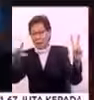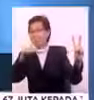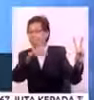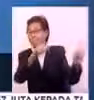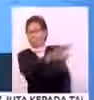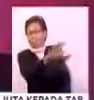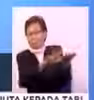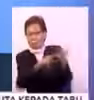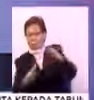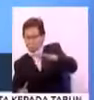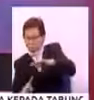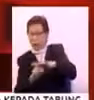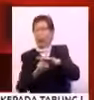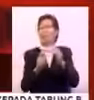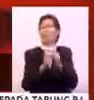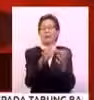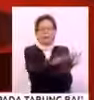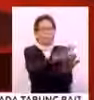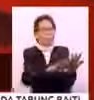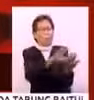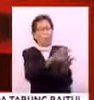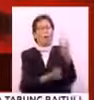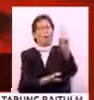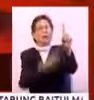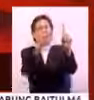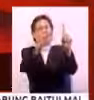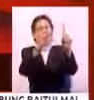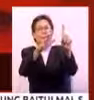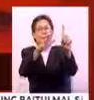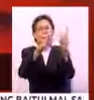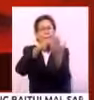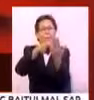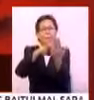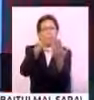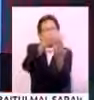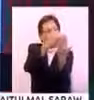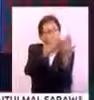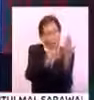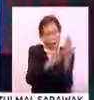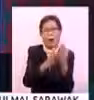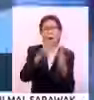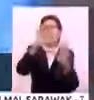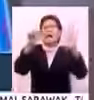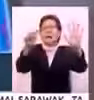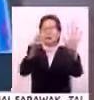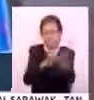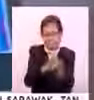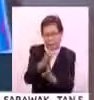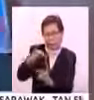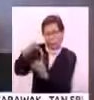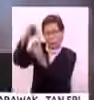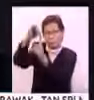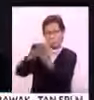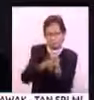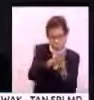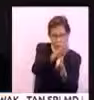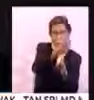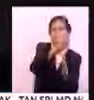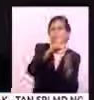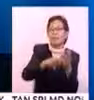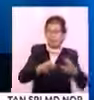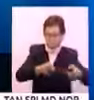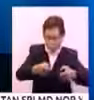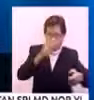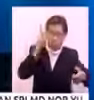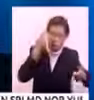2019-2023 diwujudkan dengan menggariskan 115 inisiatif bawah 6 bidang keutamaan. Bidang berkenaan, tadbir